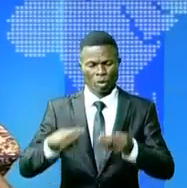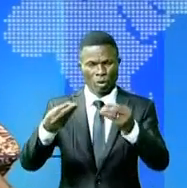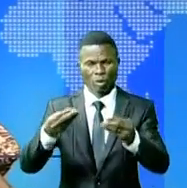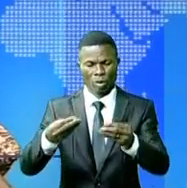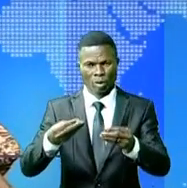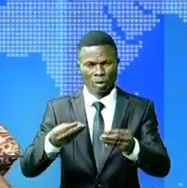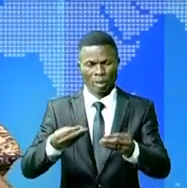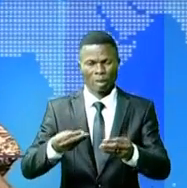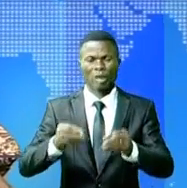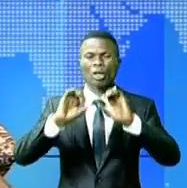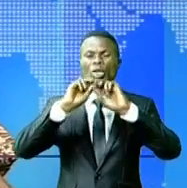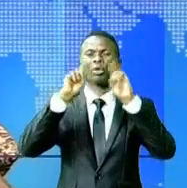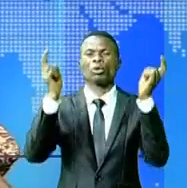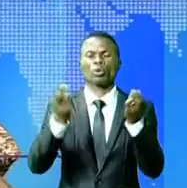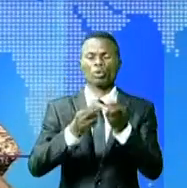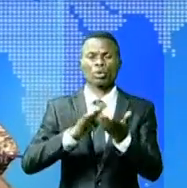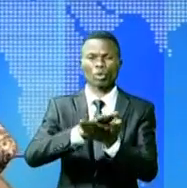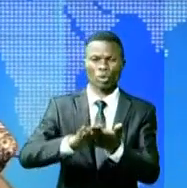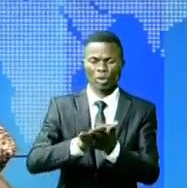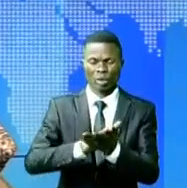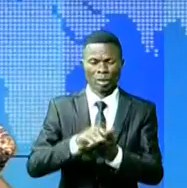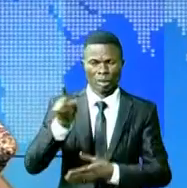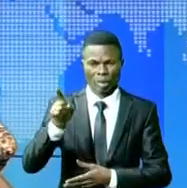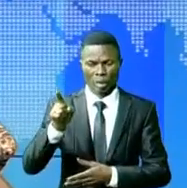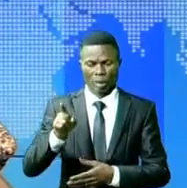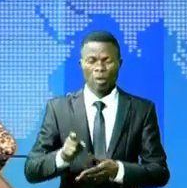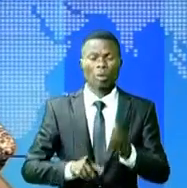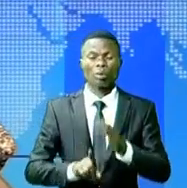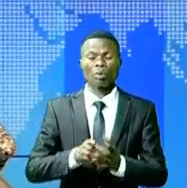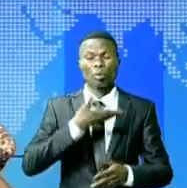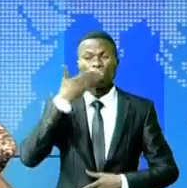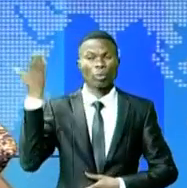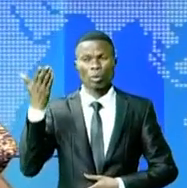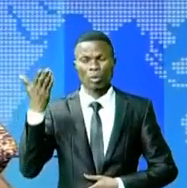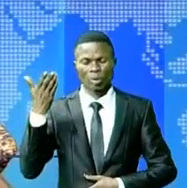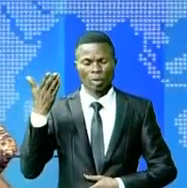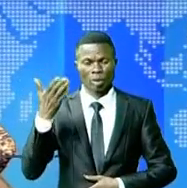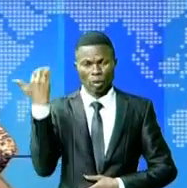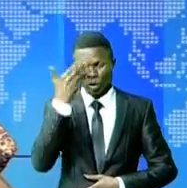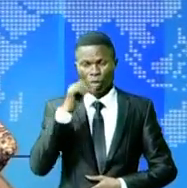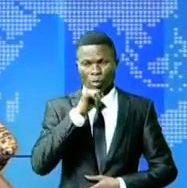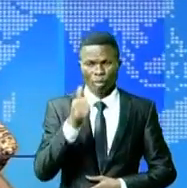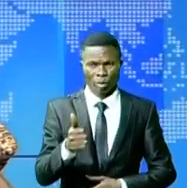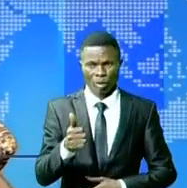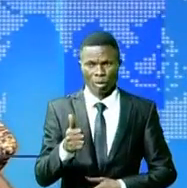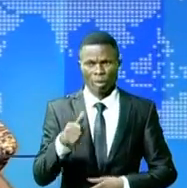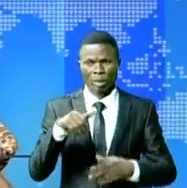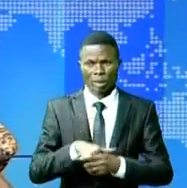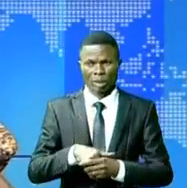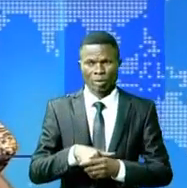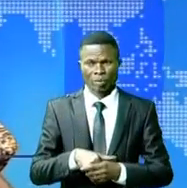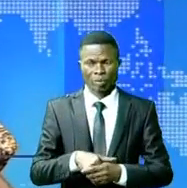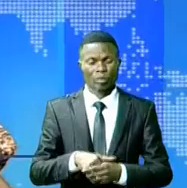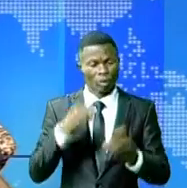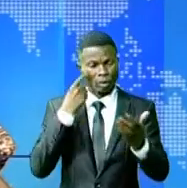de cimenterie de la Tchopo et en voie des disparitions au port de la SCPT. C'est